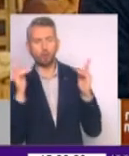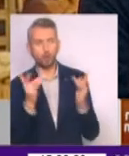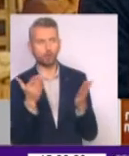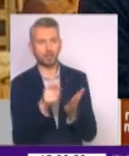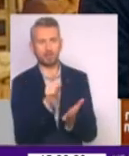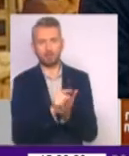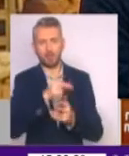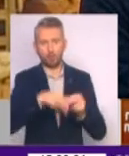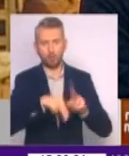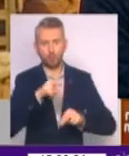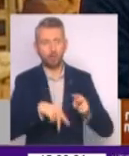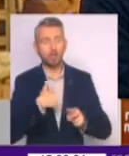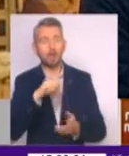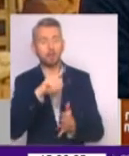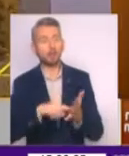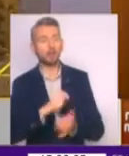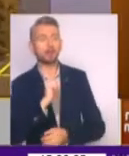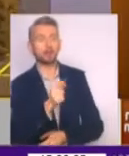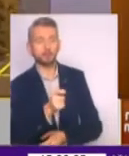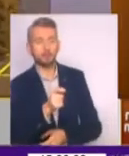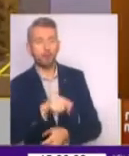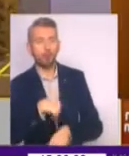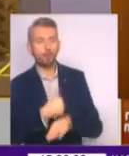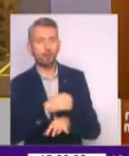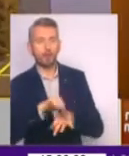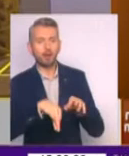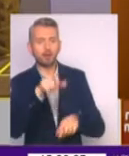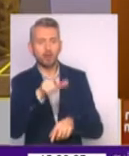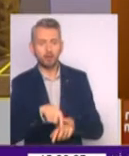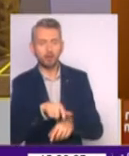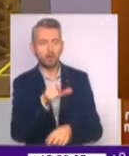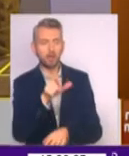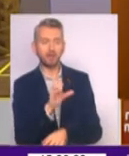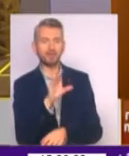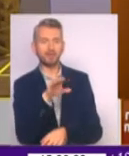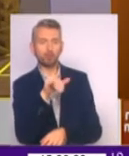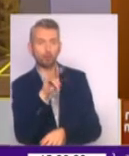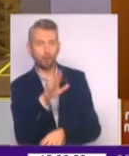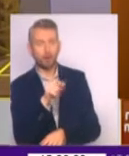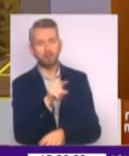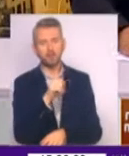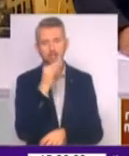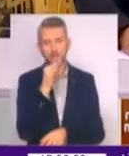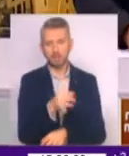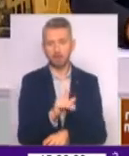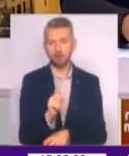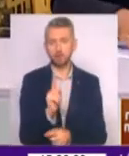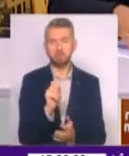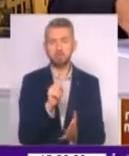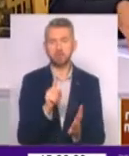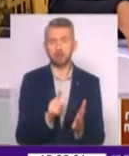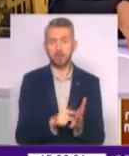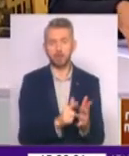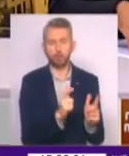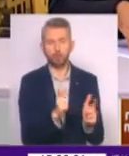до Подільського, я задав це питання головному архітектору міста, пану Свистунову. Він сказав, що питання узгоджене